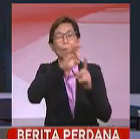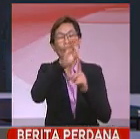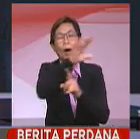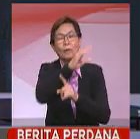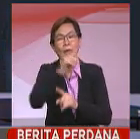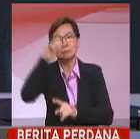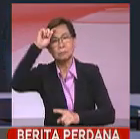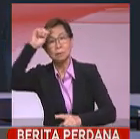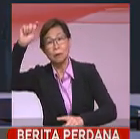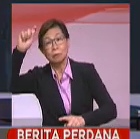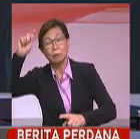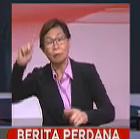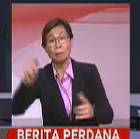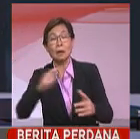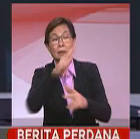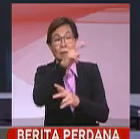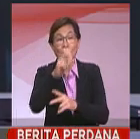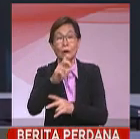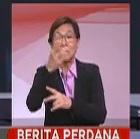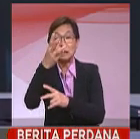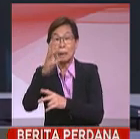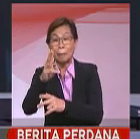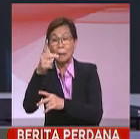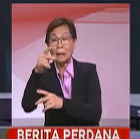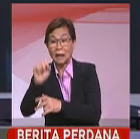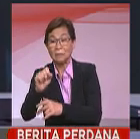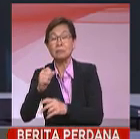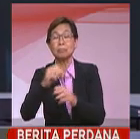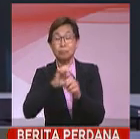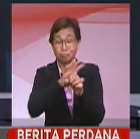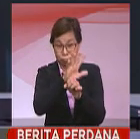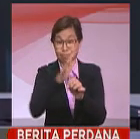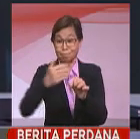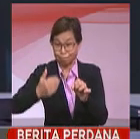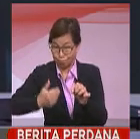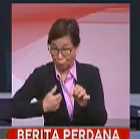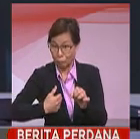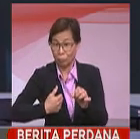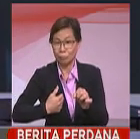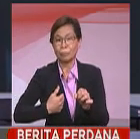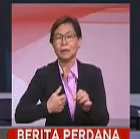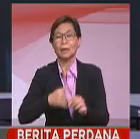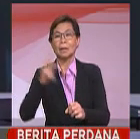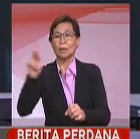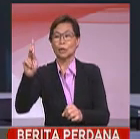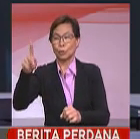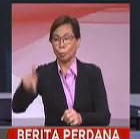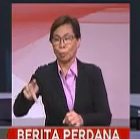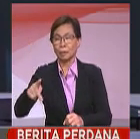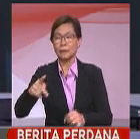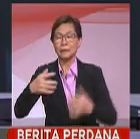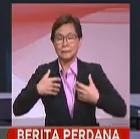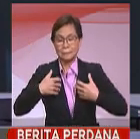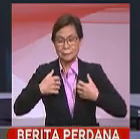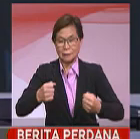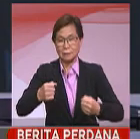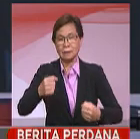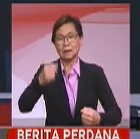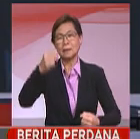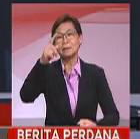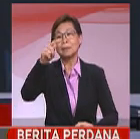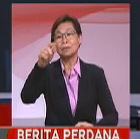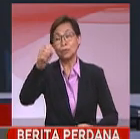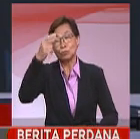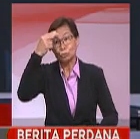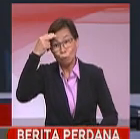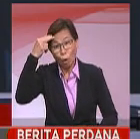dan Terengganu dengan 316 kes positif COVID-19. Menurut Ketua Pengarah Kesihatan Tan Sri Dr. Nur Hisham